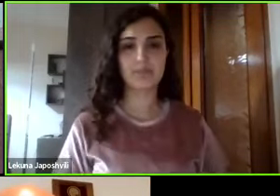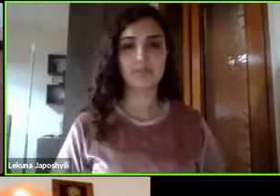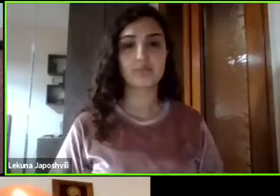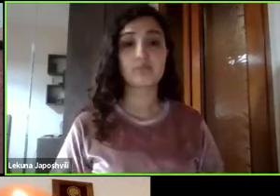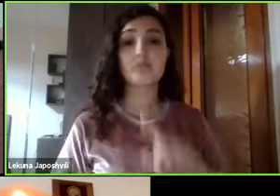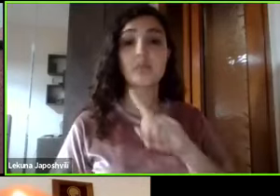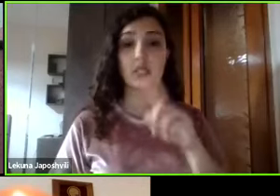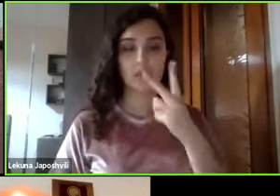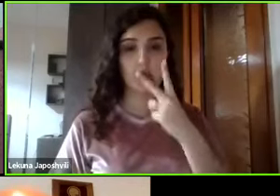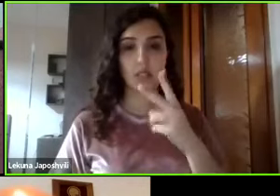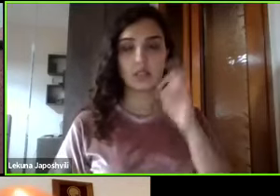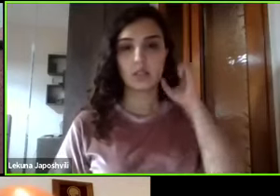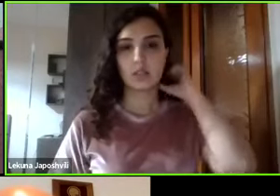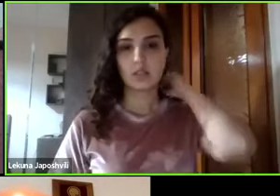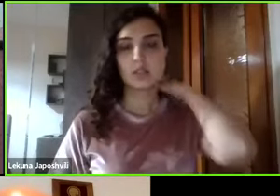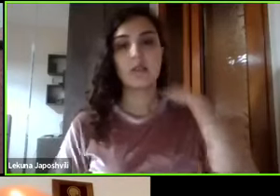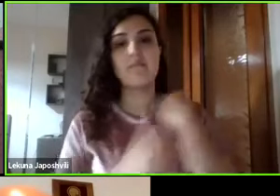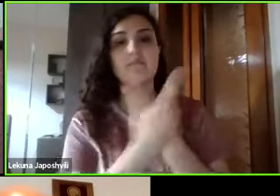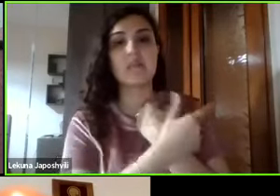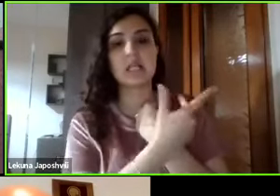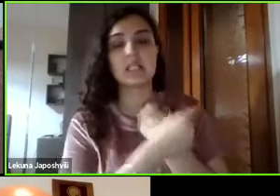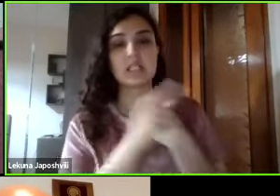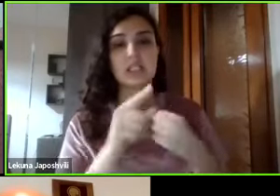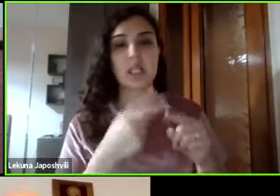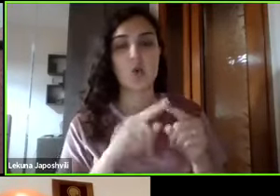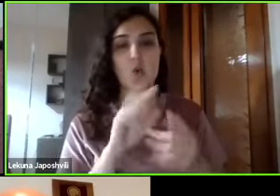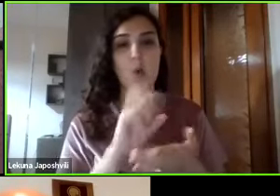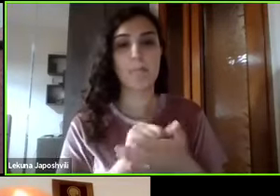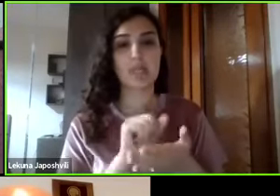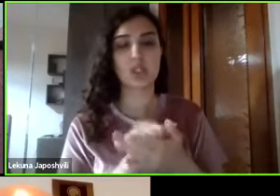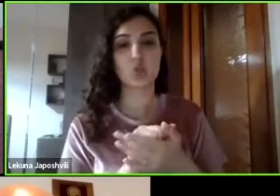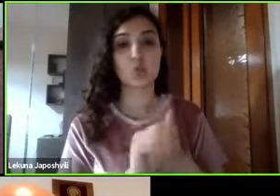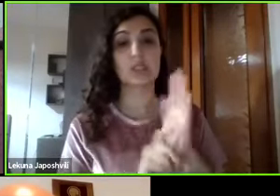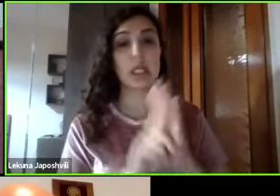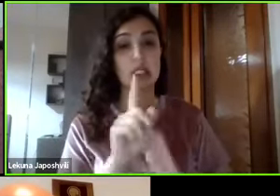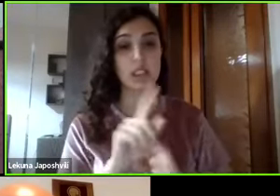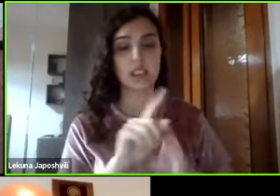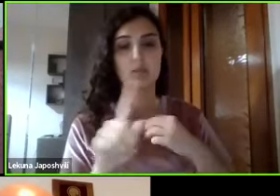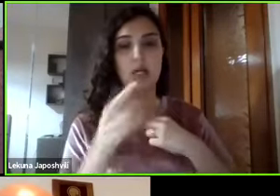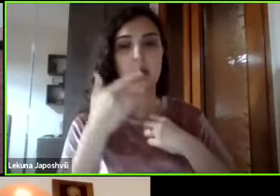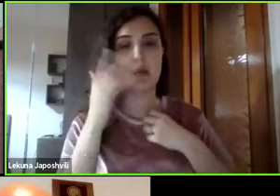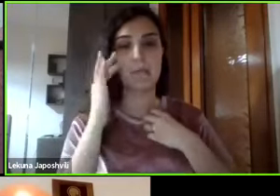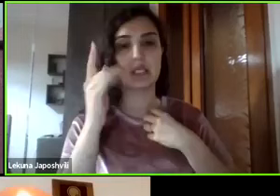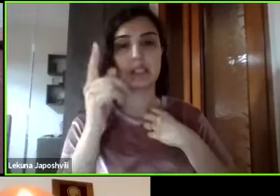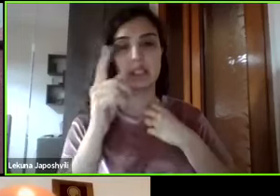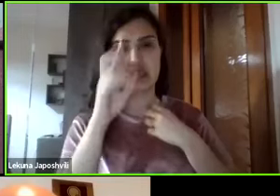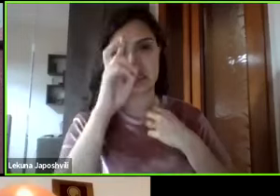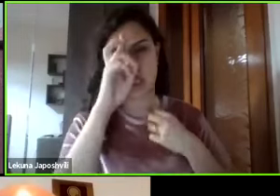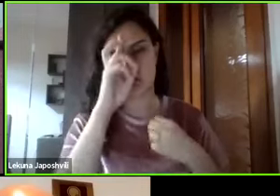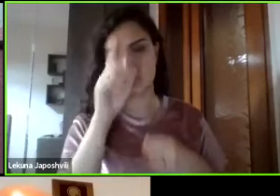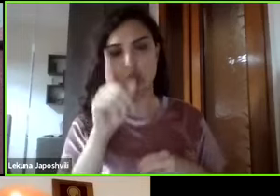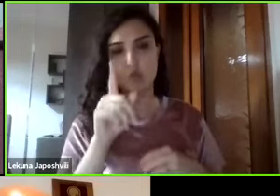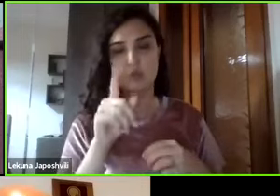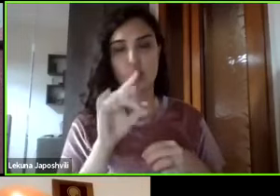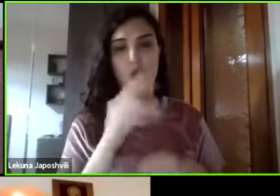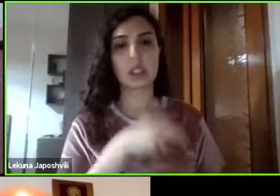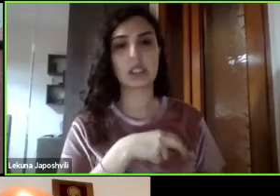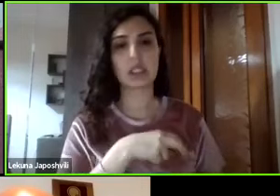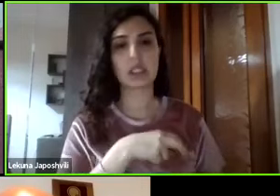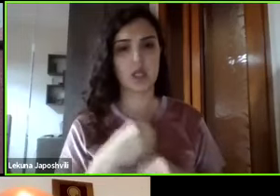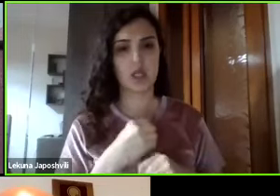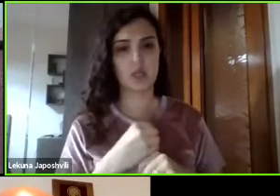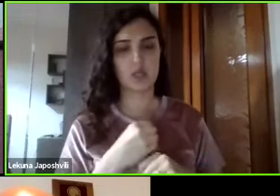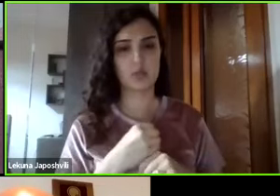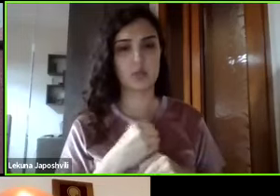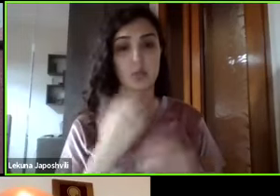Თუმცა ნახეთ, აი ვაქცინის გამოშვება კომერციული დაიწყეს, მაგრამ ნუ ამერიკის სახელმწიფო რისკზე მიდის, რომ